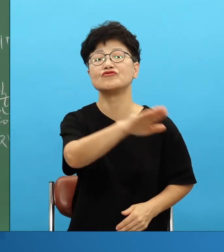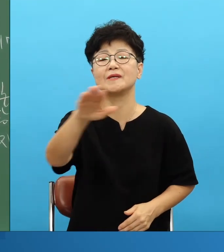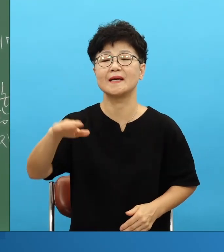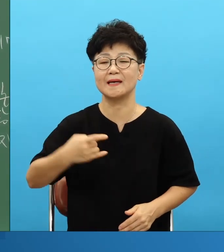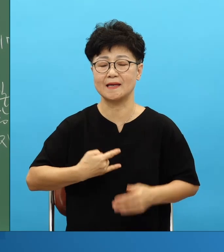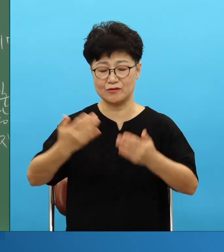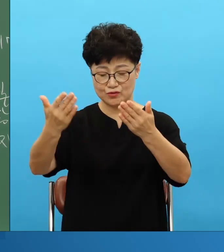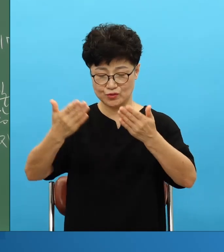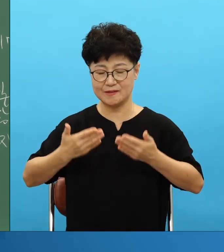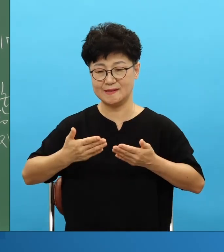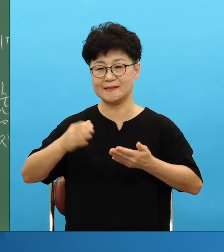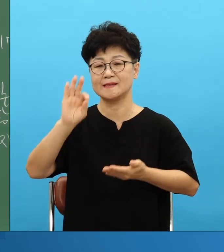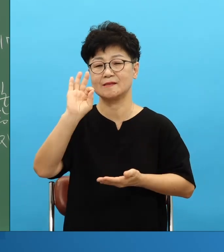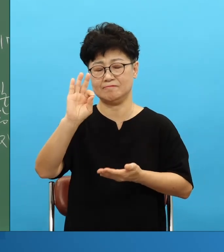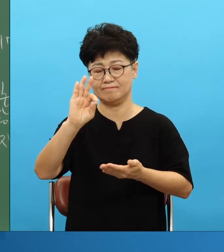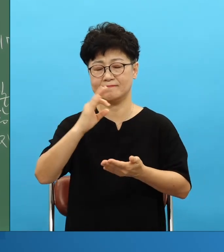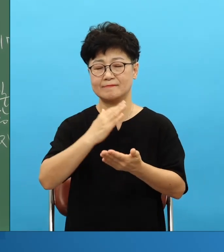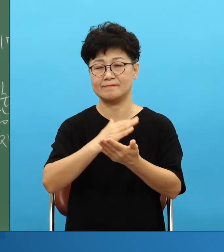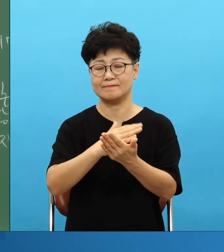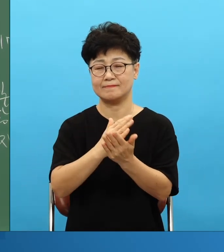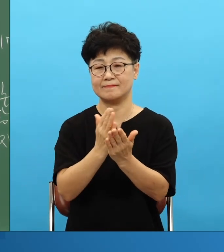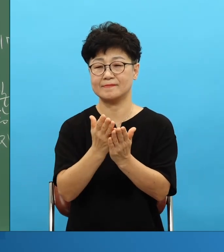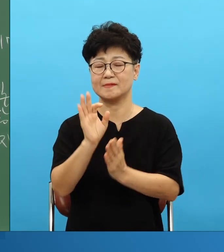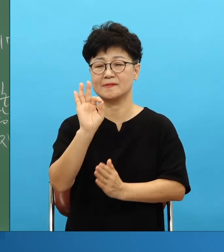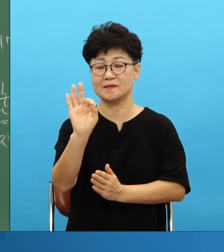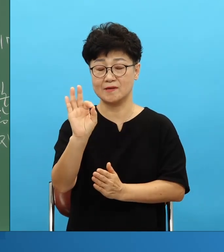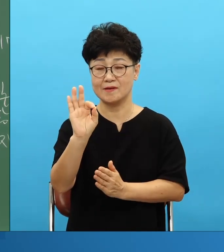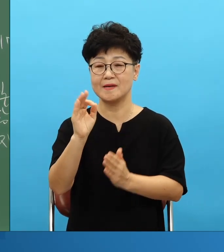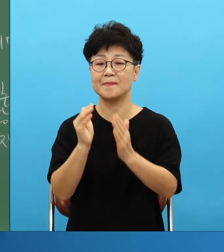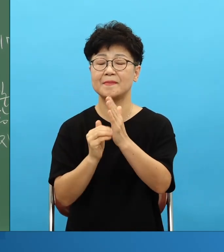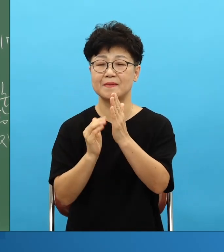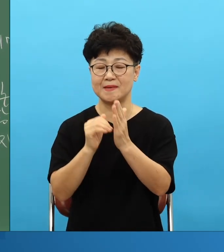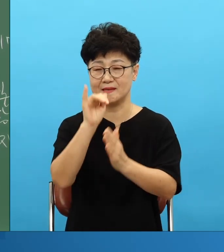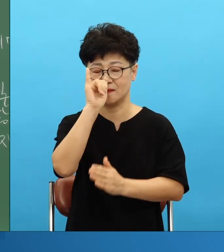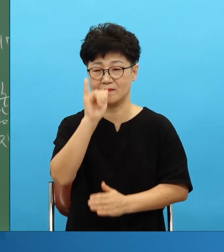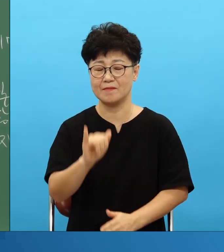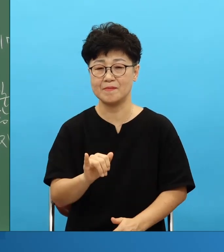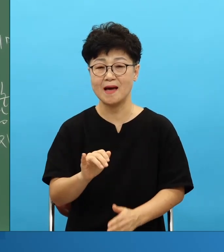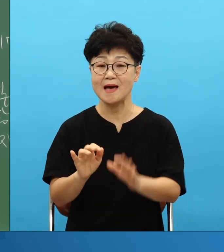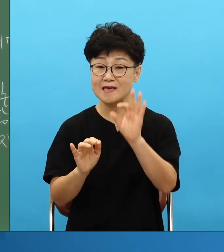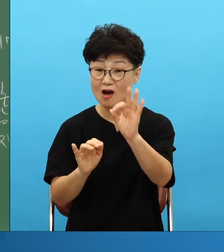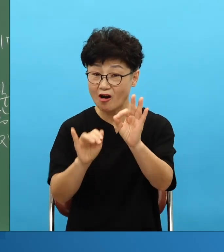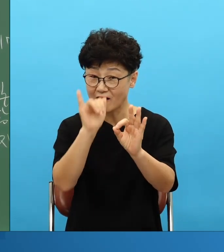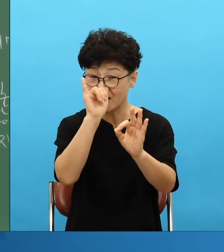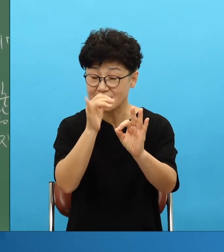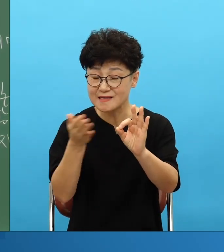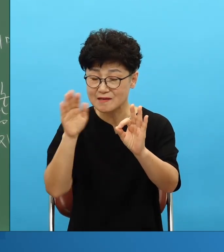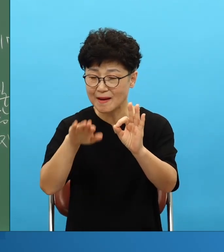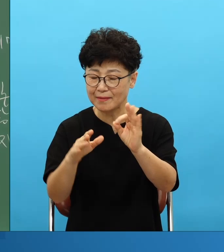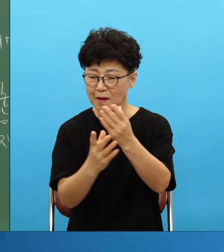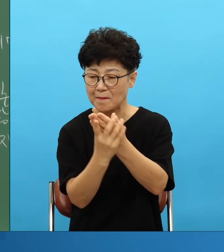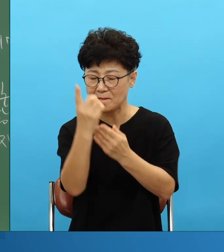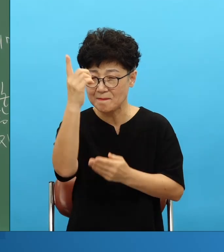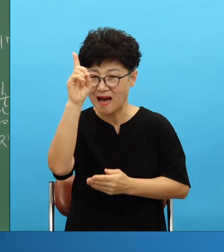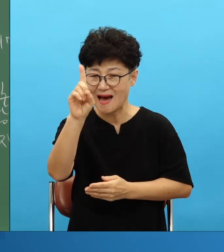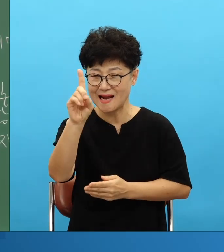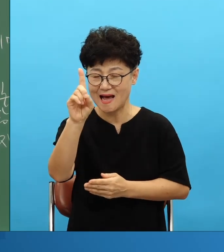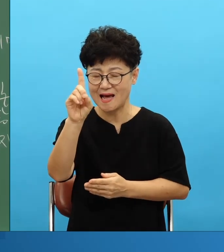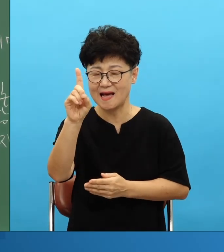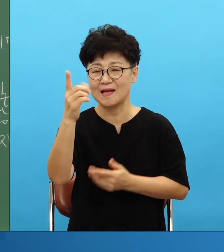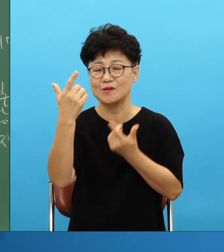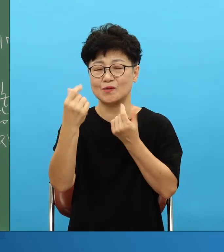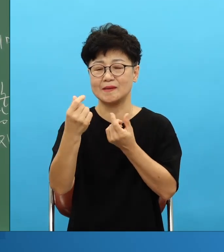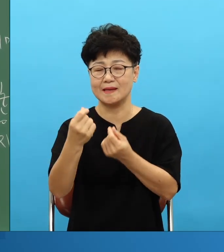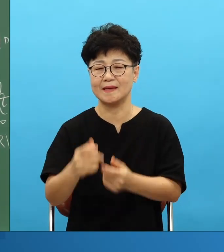secret. 10개처럼 보이지만 한 개요 그냥. It may look like 10, but it's only one. 그렇지 않습니까? Isn't that so? 뭐 절대망대를 세우는 거죠. Simply raising the